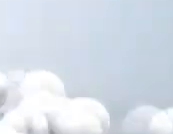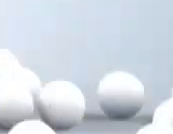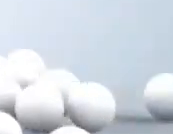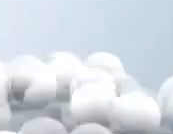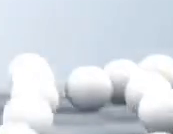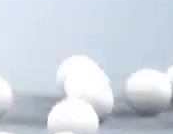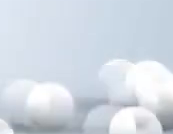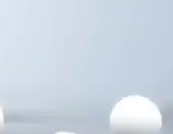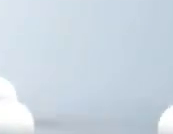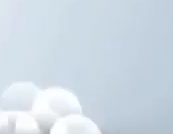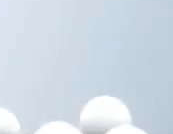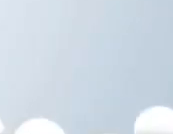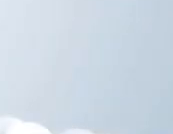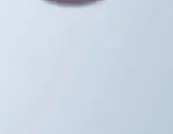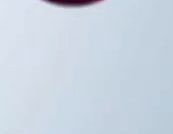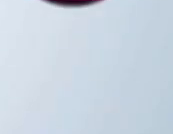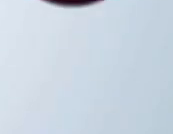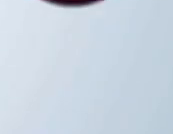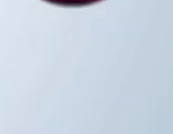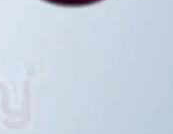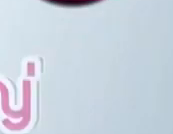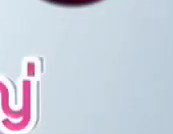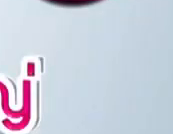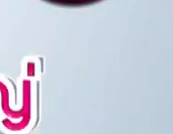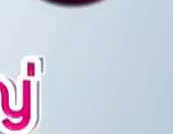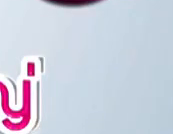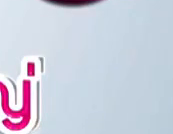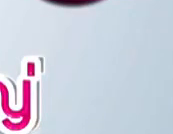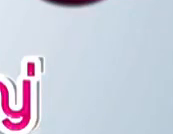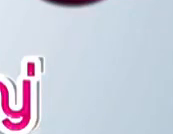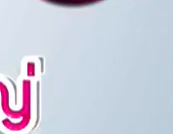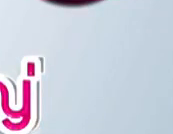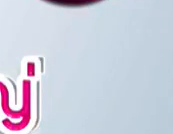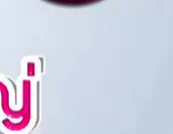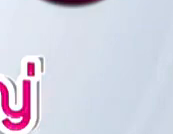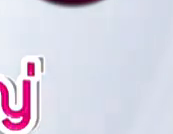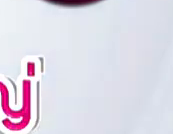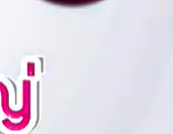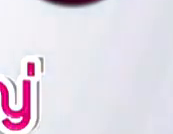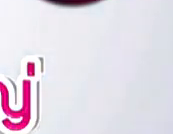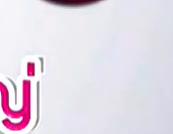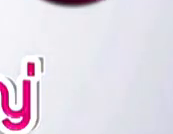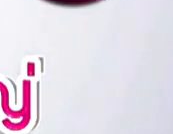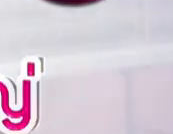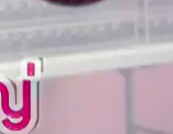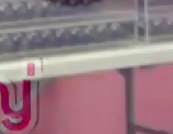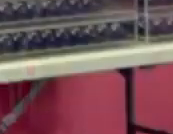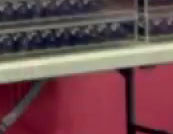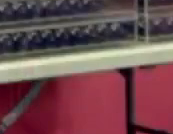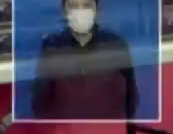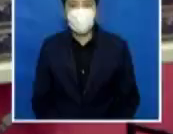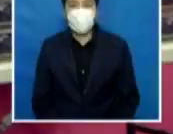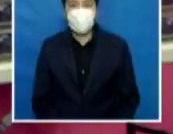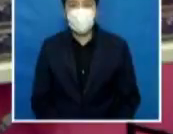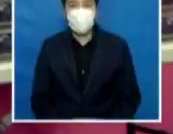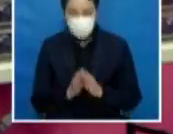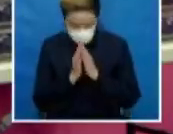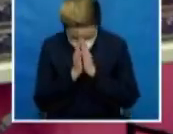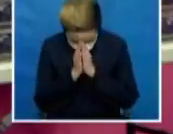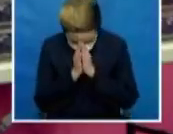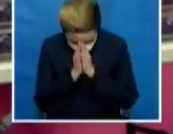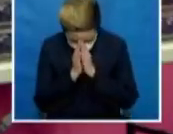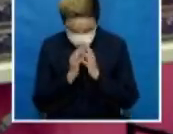ค่อยค่อยไปจาก1ถึง100ค่อยเป็นพันไม่นานก็มากไ